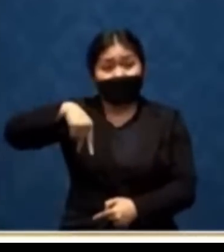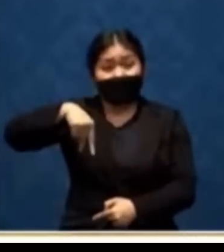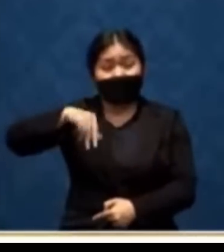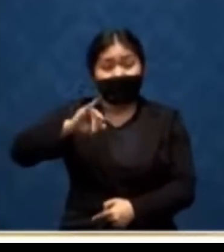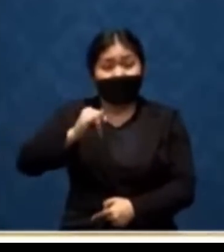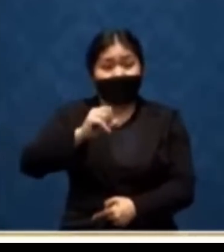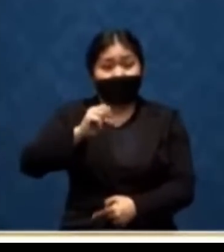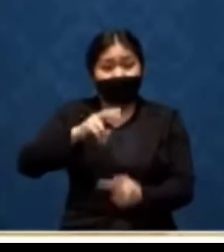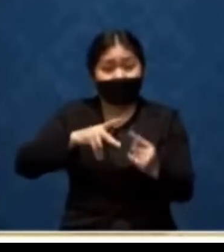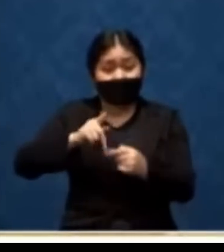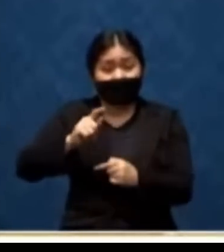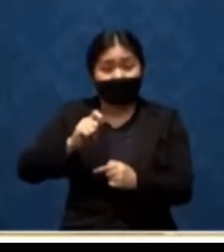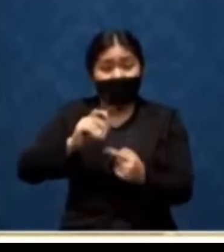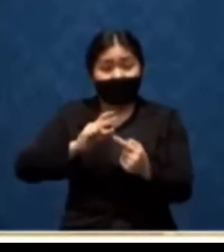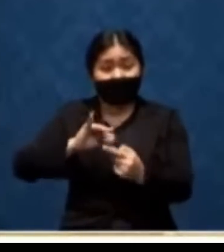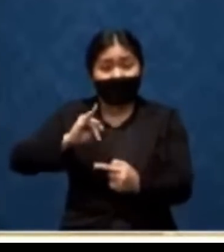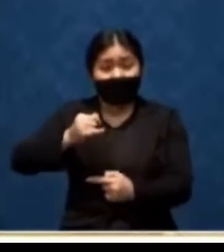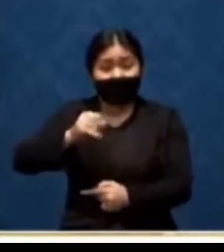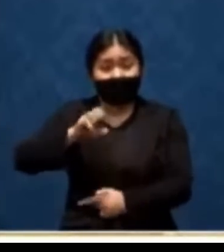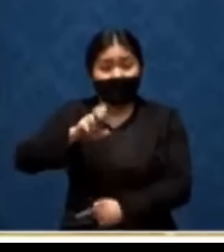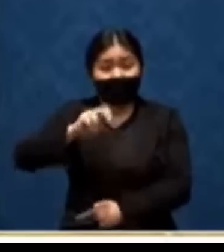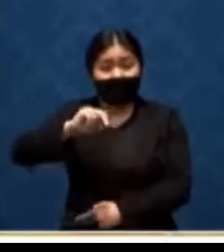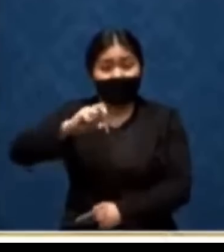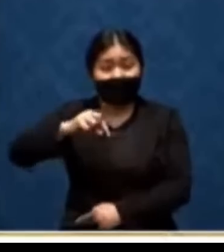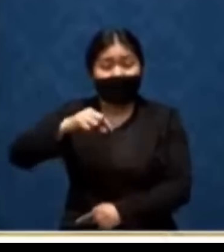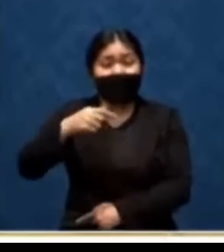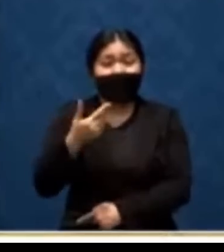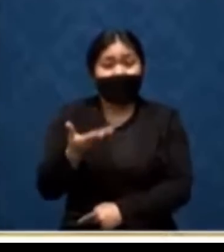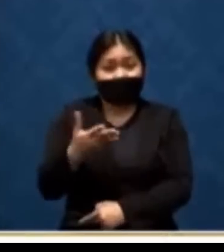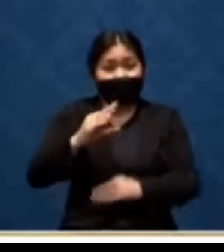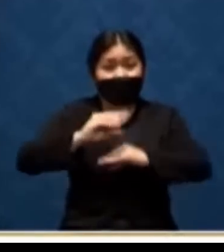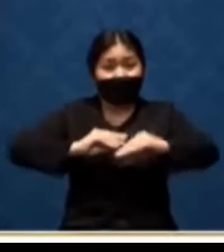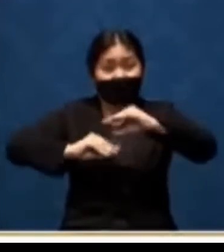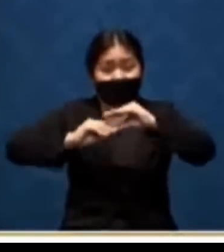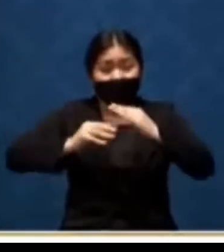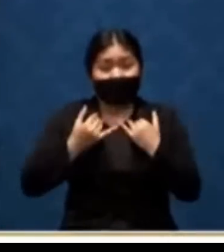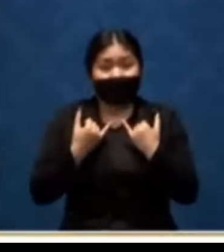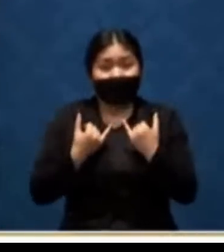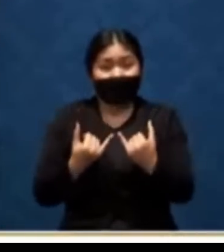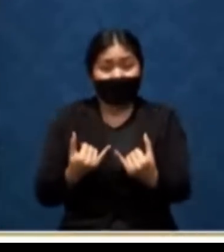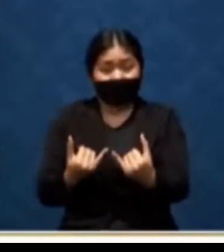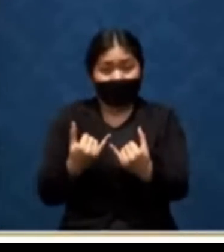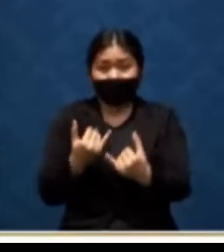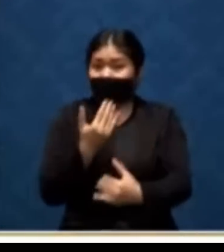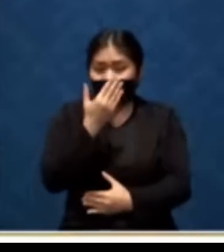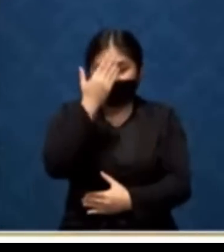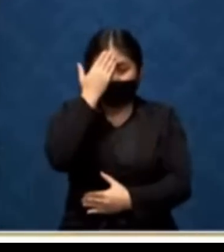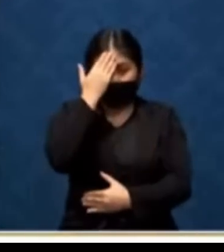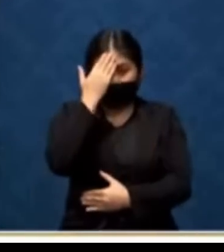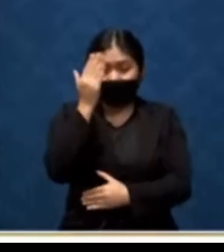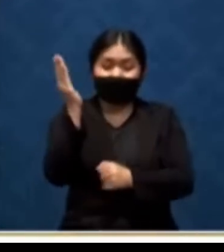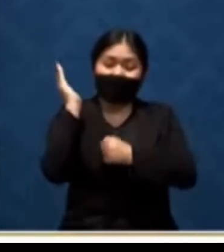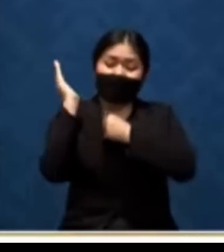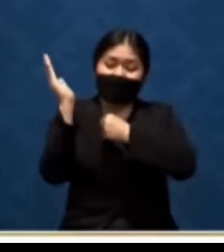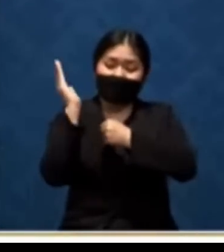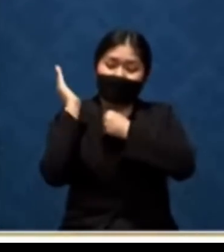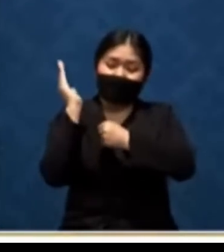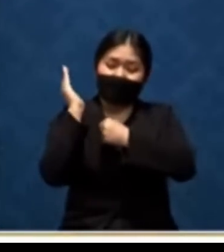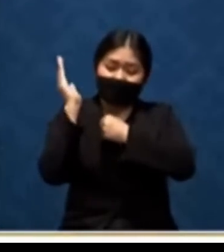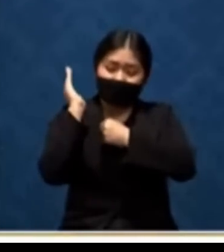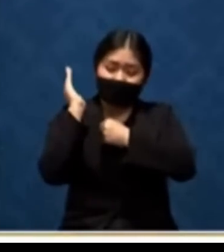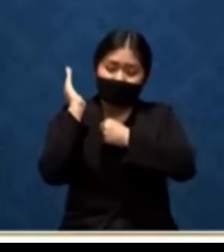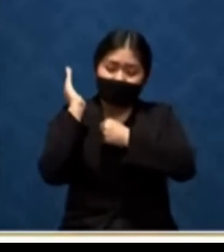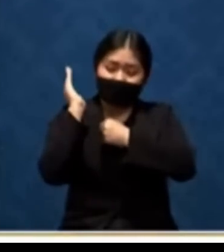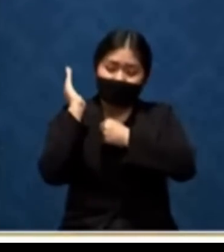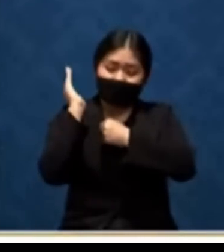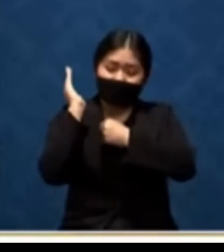ข่ายหรือตั้งเกรียงไกรโครงการนี้นะครับหน้าฉากคือโฆษณาชวนเชื่อว่าเป็นสมาร์